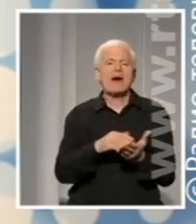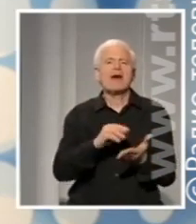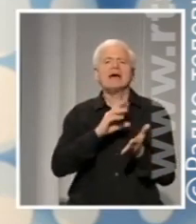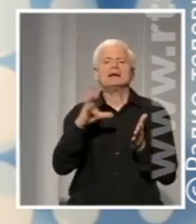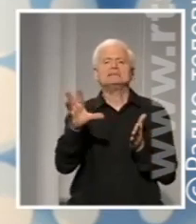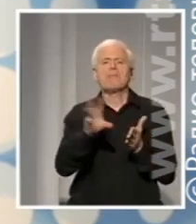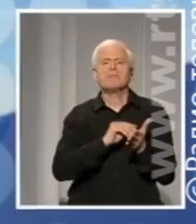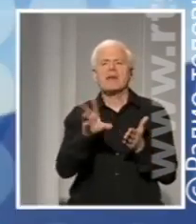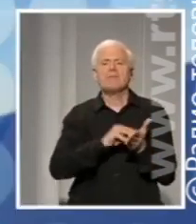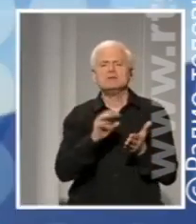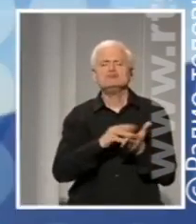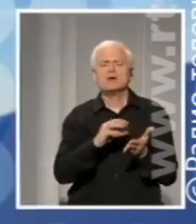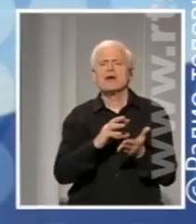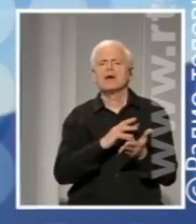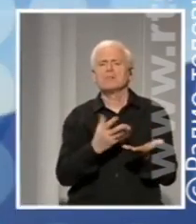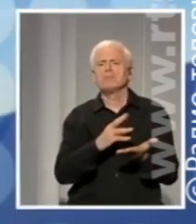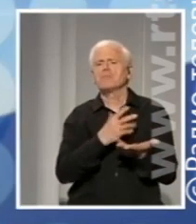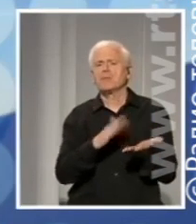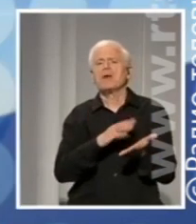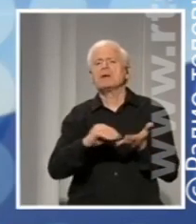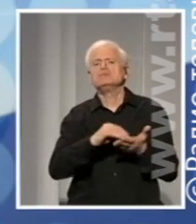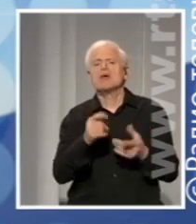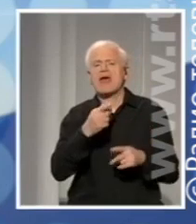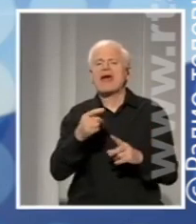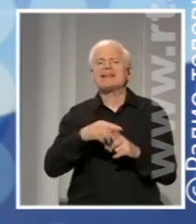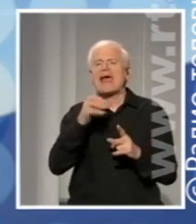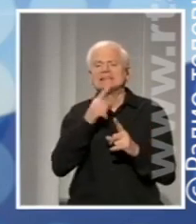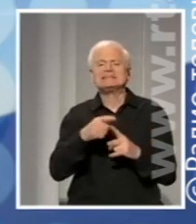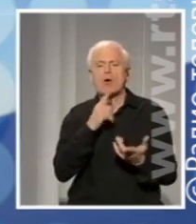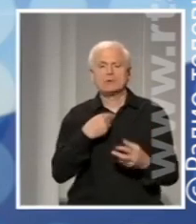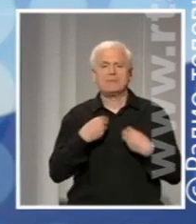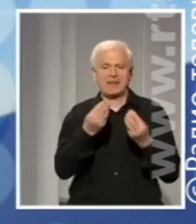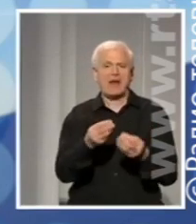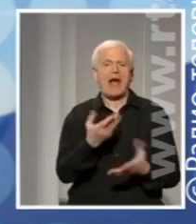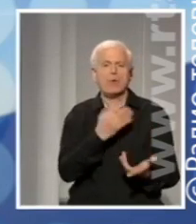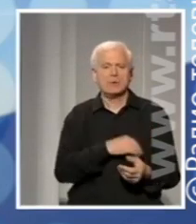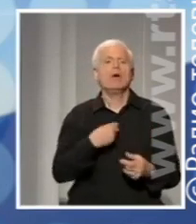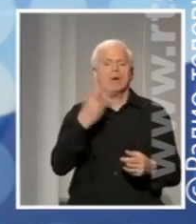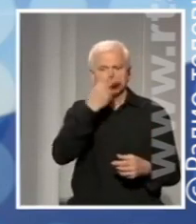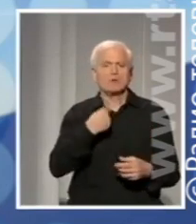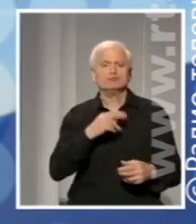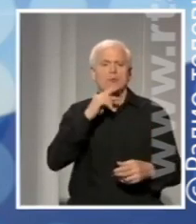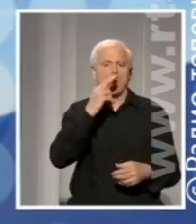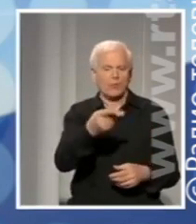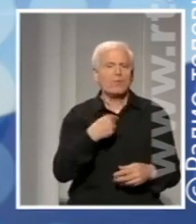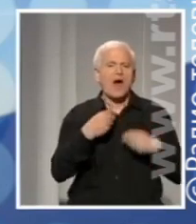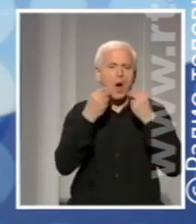prepiše već tekst koji sam konkretno zadala, ja ću se svakako odazvati,